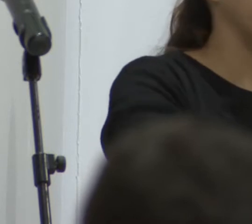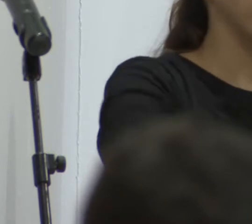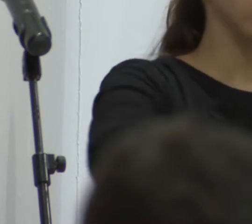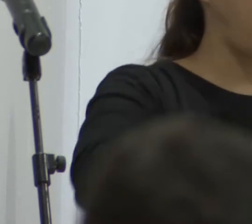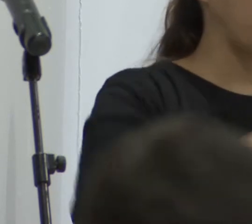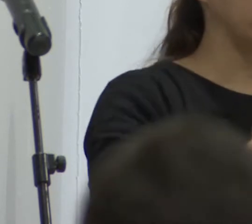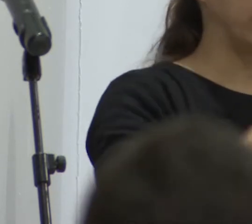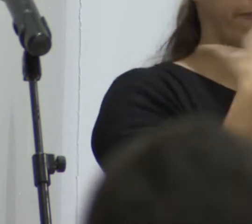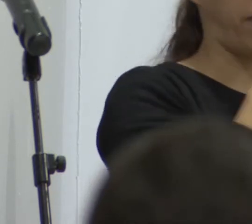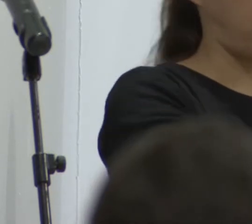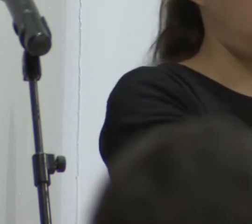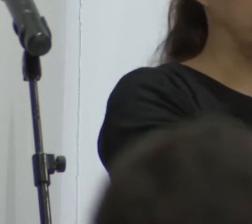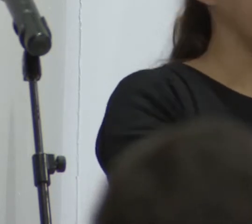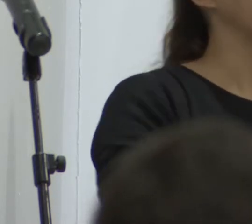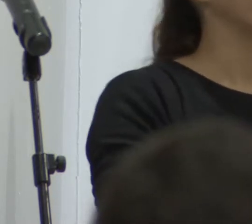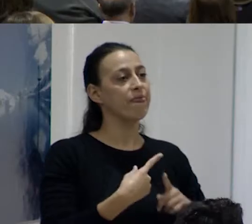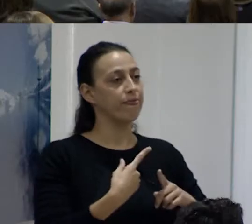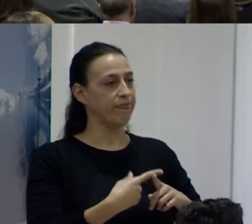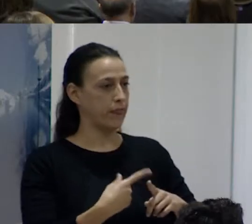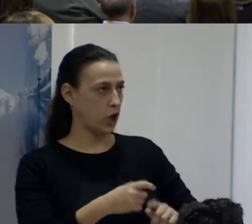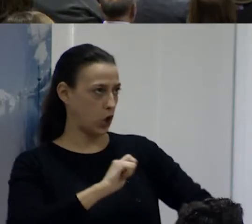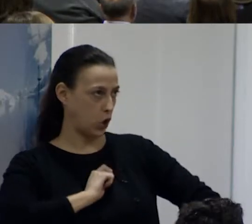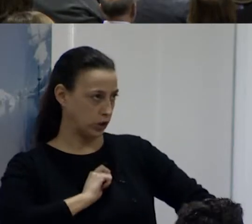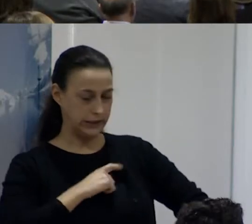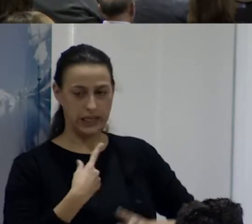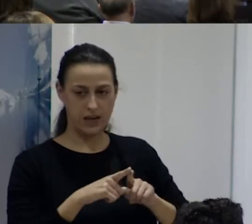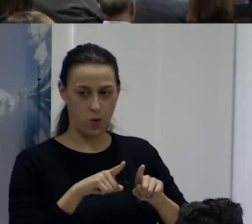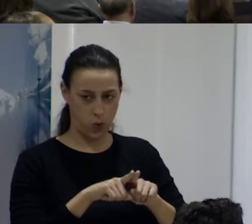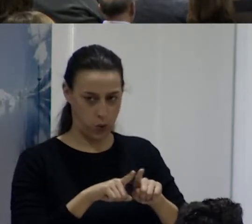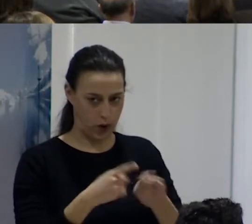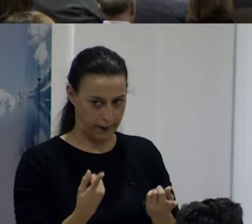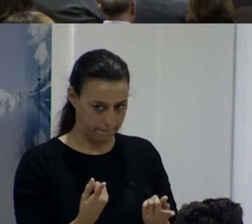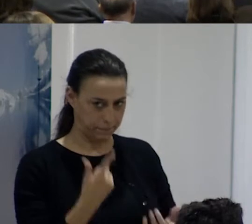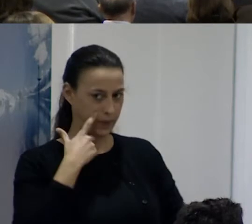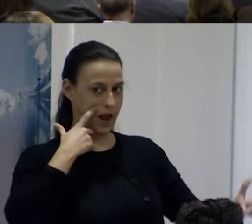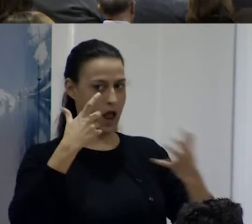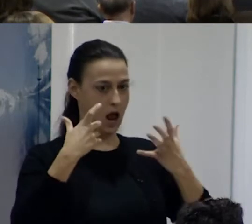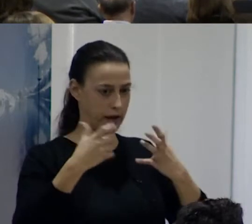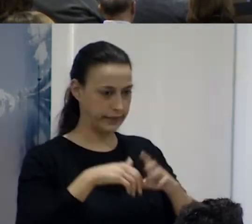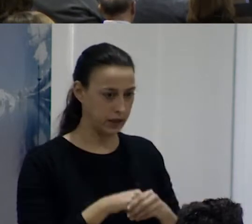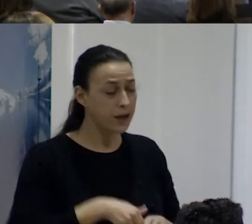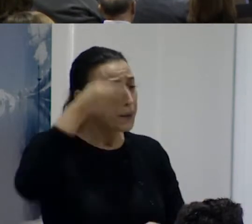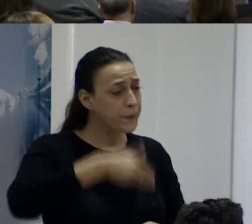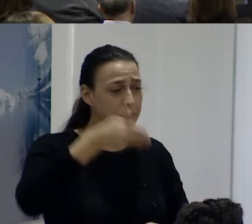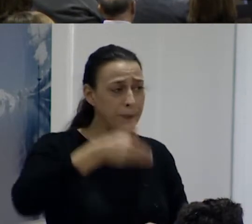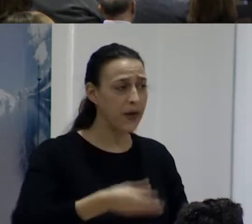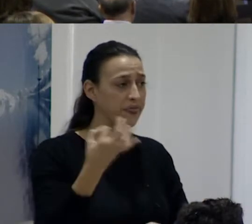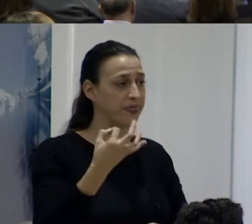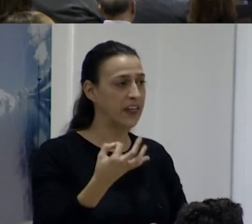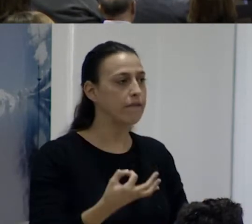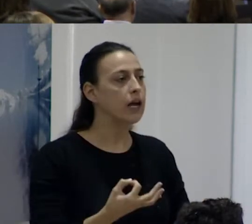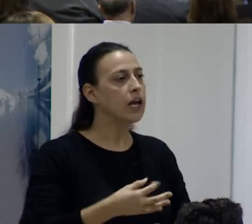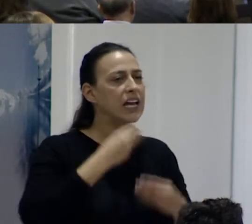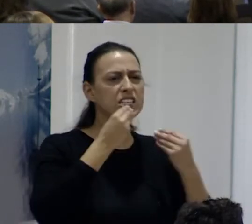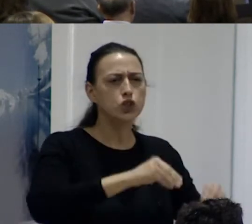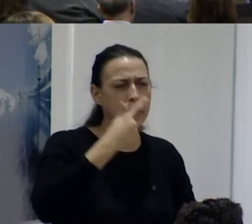Per saber de qualsevol matèria, cal conèixer-ne la gènesi, perquè qualsevol saber resulta de les